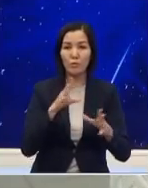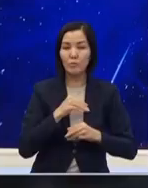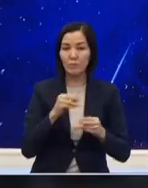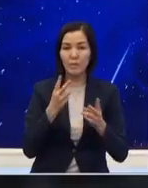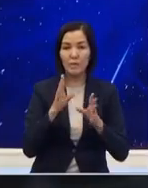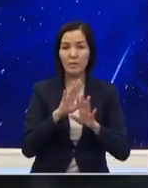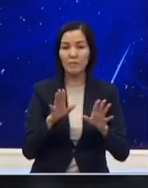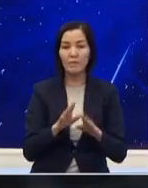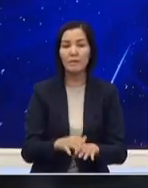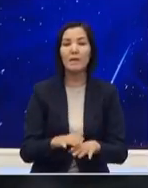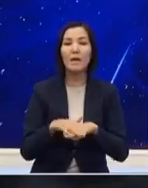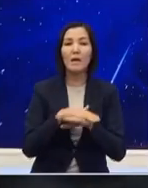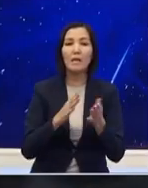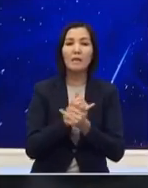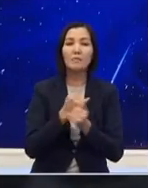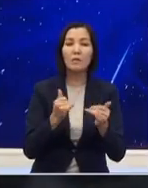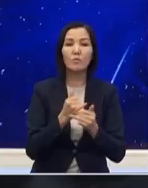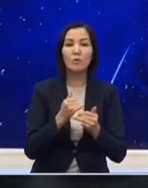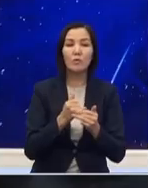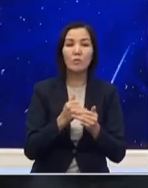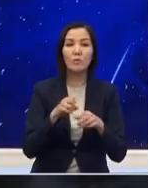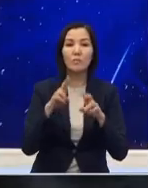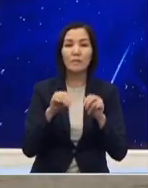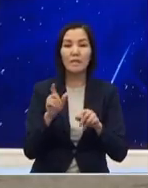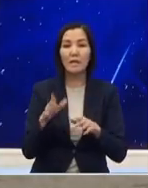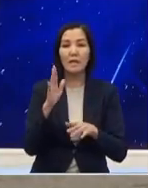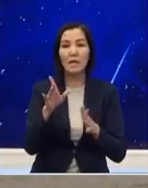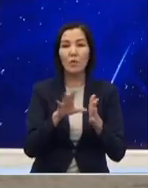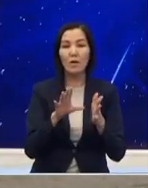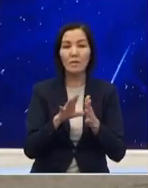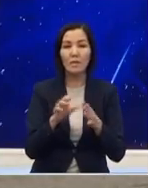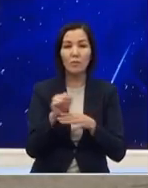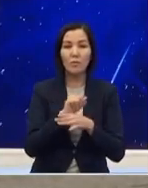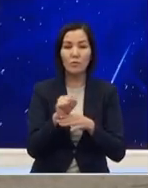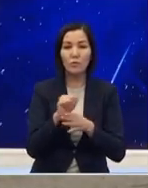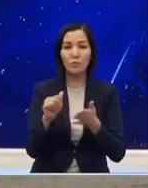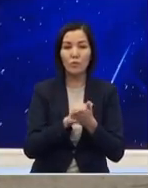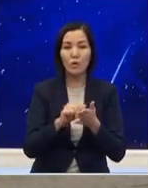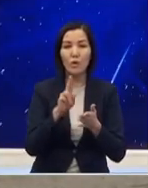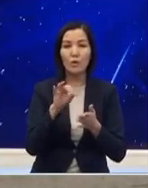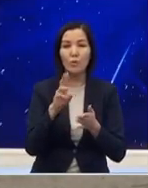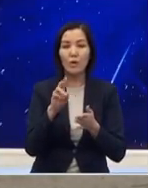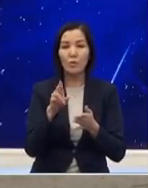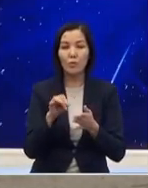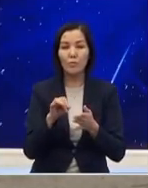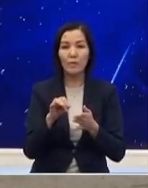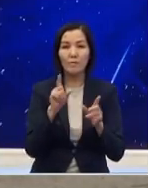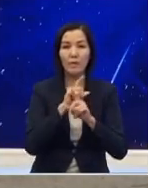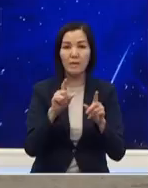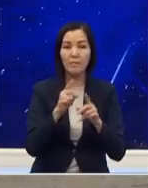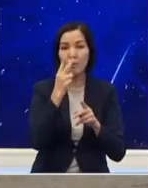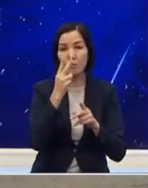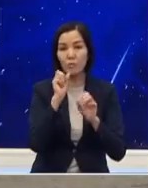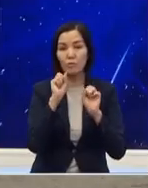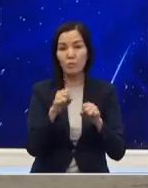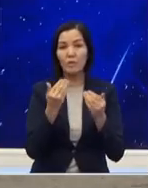жүрмейді. Халыққа қызмет көрсету орталығы мамандары ақпарынша алдағы уақытта электронды көлік жүргізу куәлігін QR-кодпен қажетті мекемеге көрсете алады.